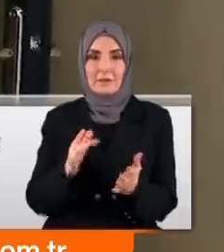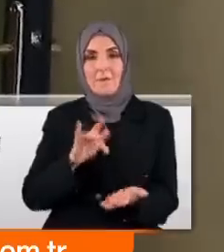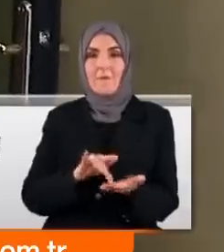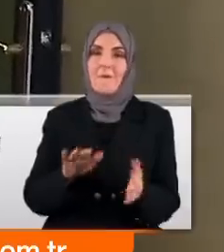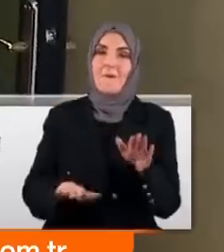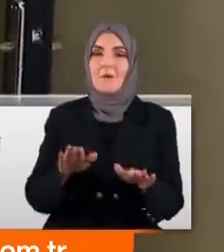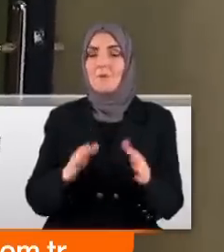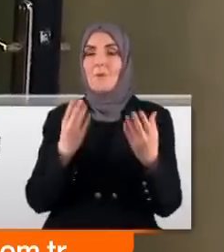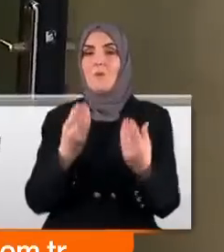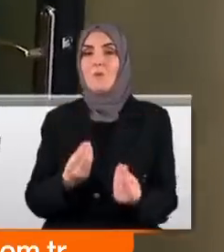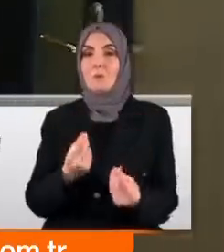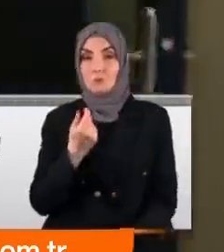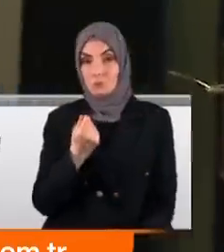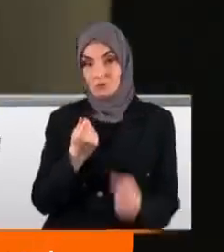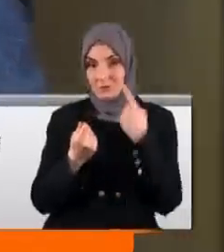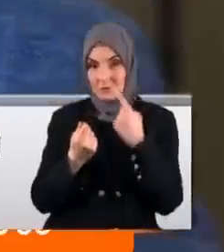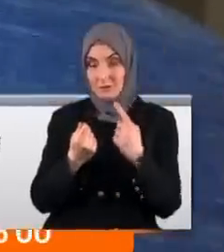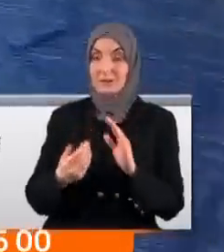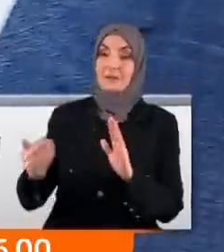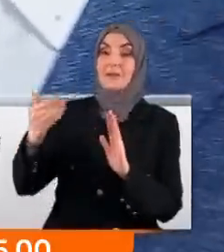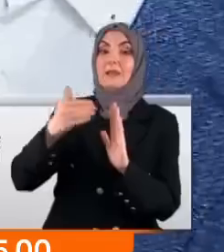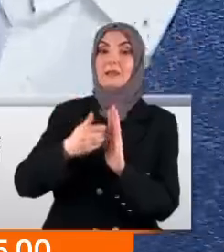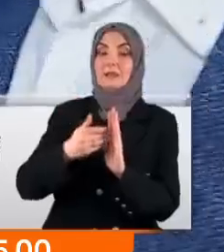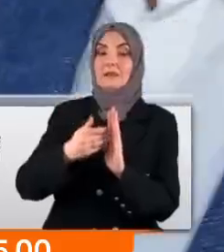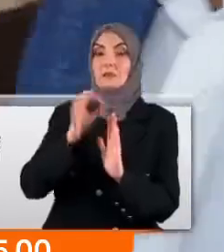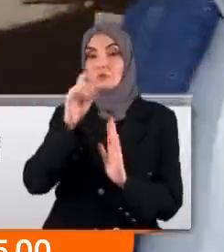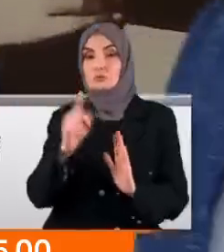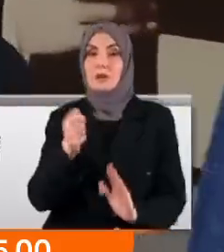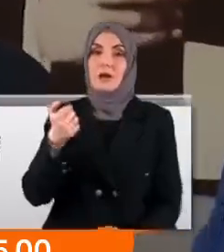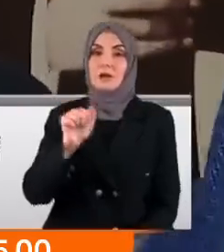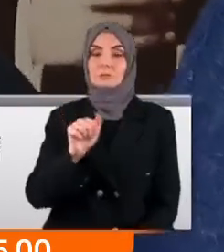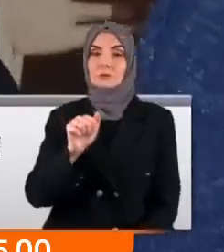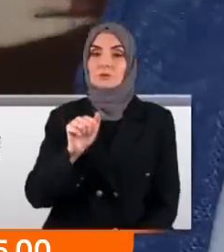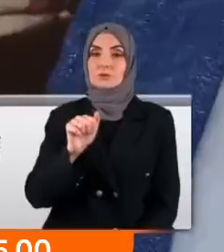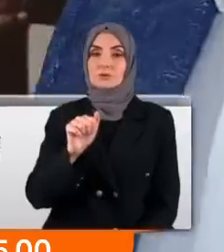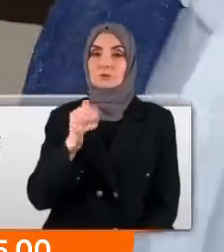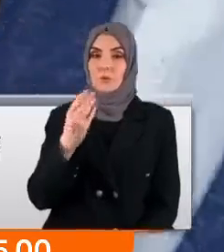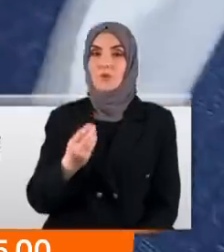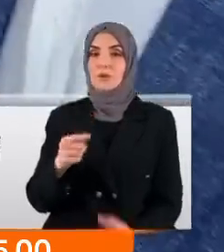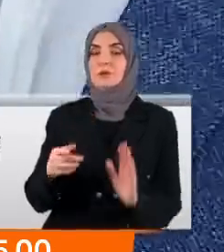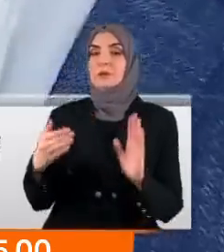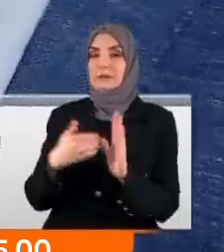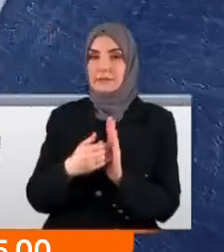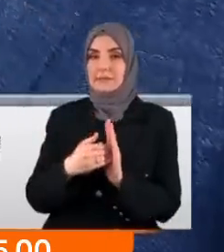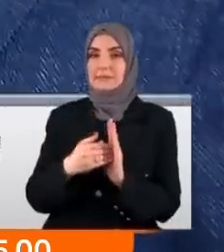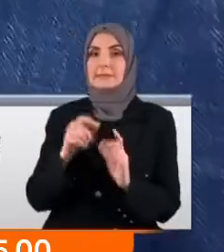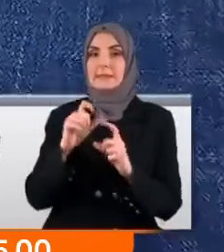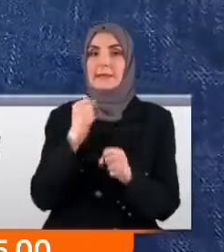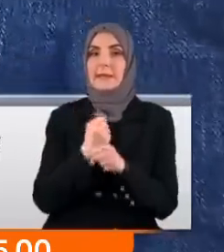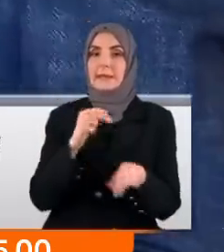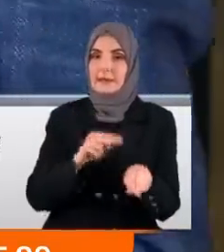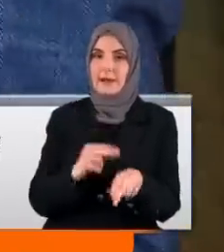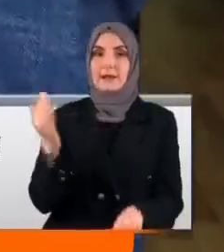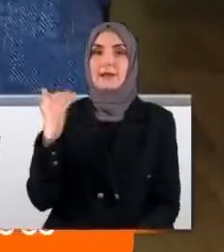olarak ücretlerin üzerine %60 civarında ilave ettiğimizde, bunun içerisinde SGK, gelir vergisi, damga